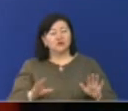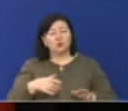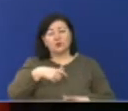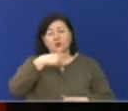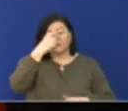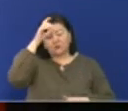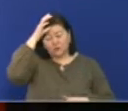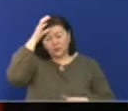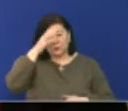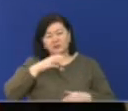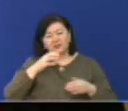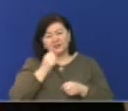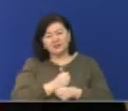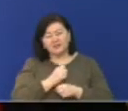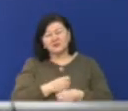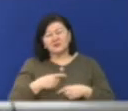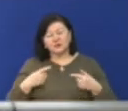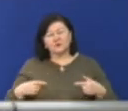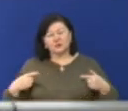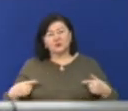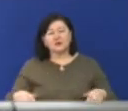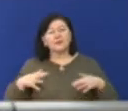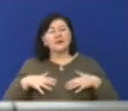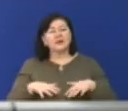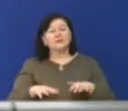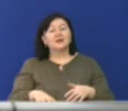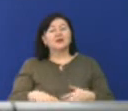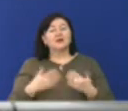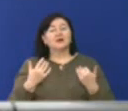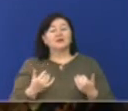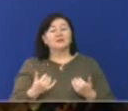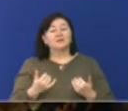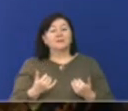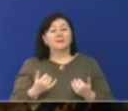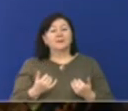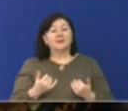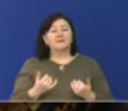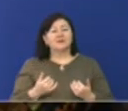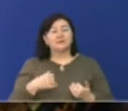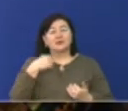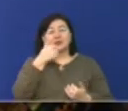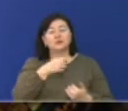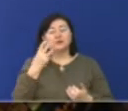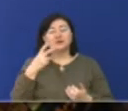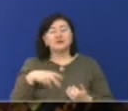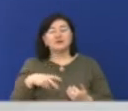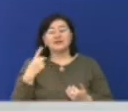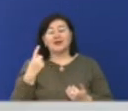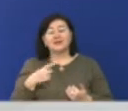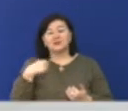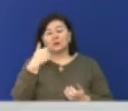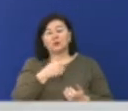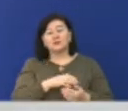всех сферах общества. В этом году исполняется 31 год со дня образования немецкого объединения «Возрождение». Центр инициировал